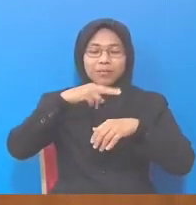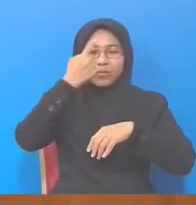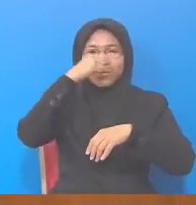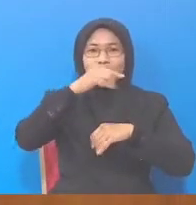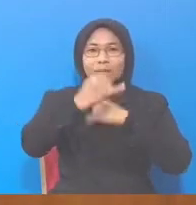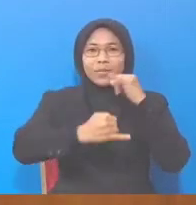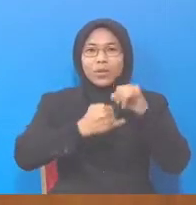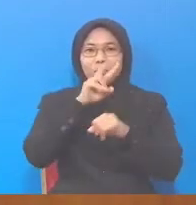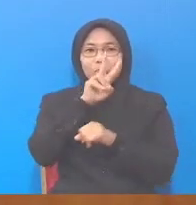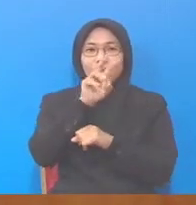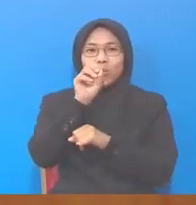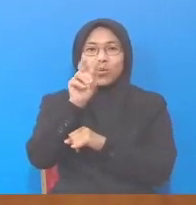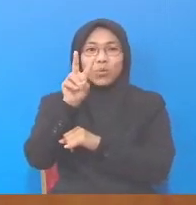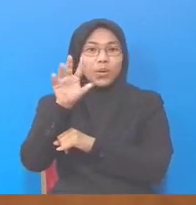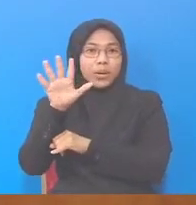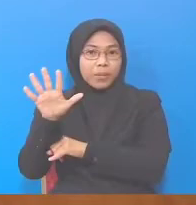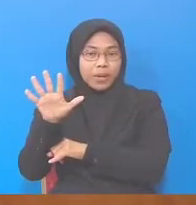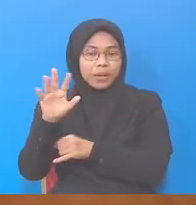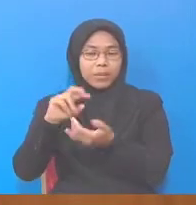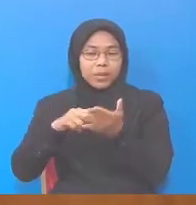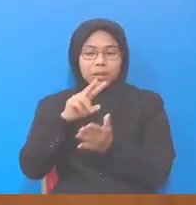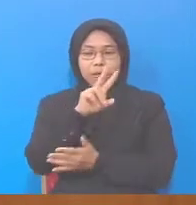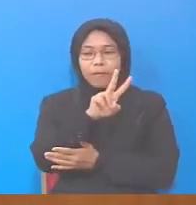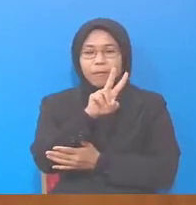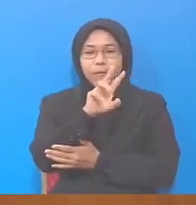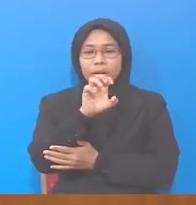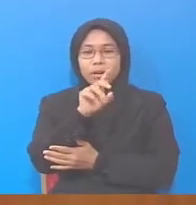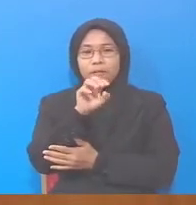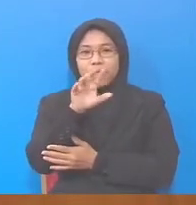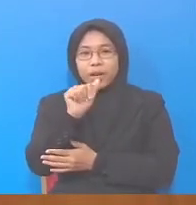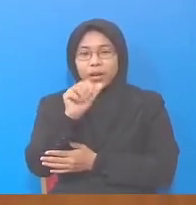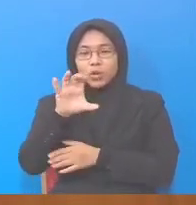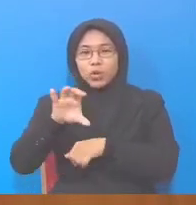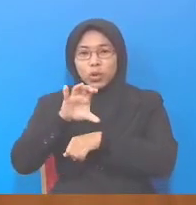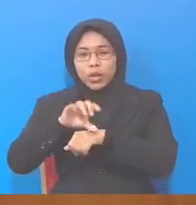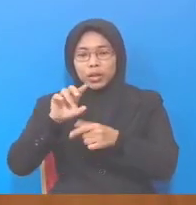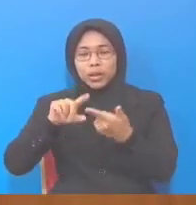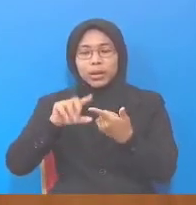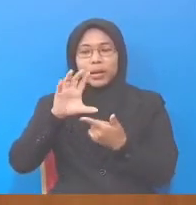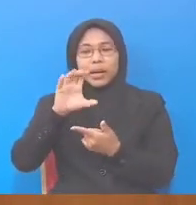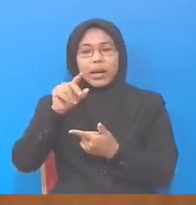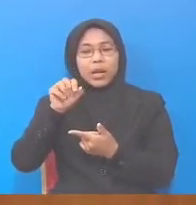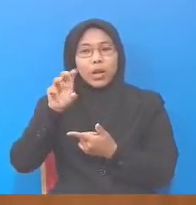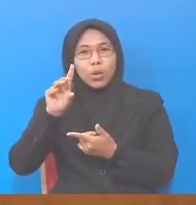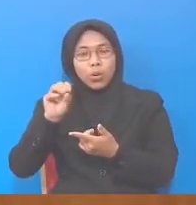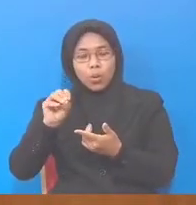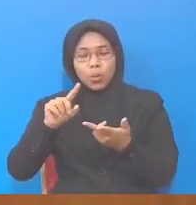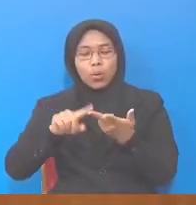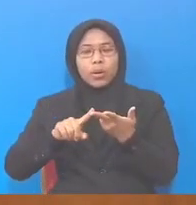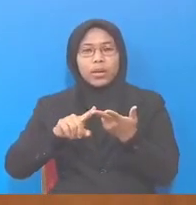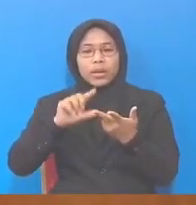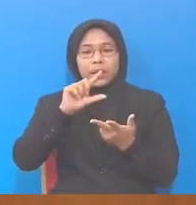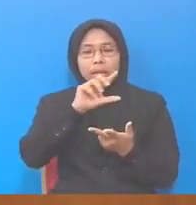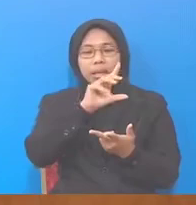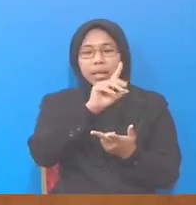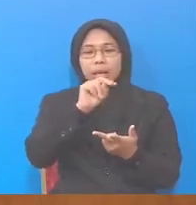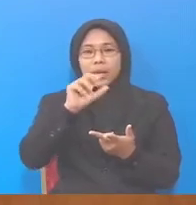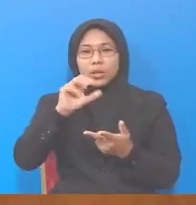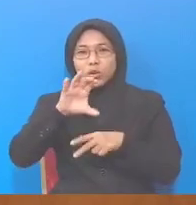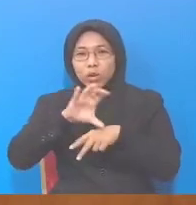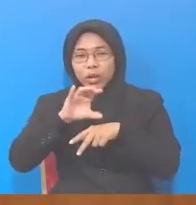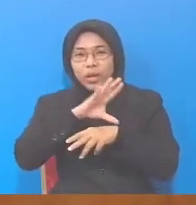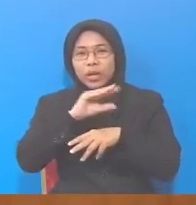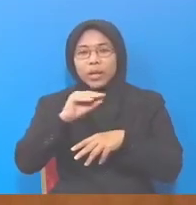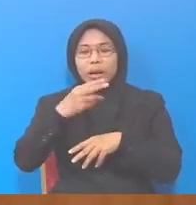2025 yaitu rebellion coklat Grand Duos Faisal di enjoy coklat dan haslin